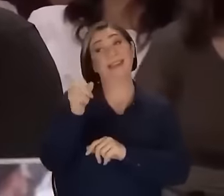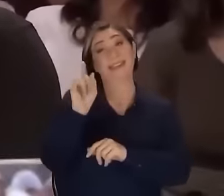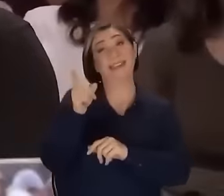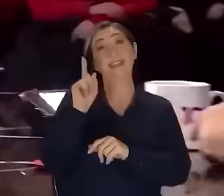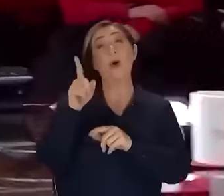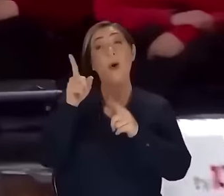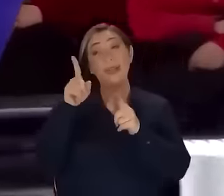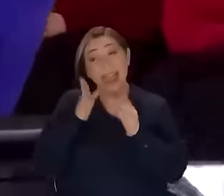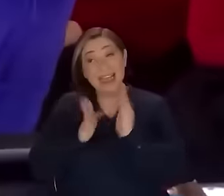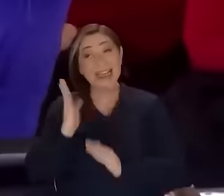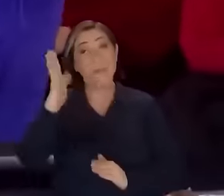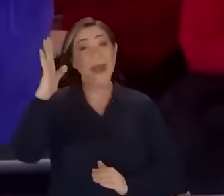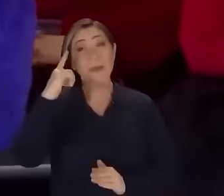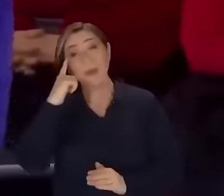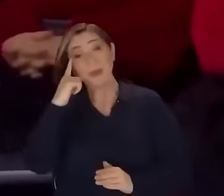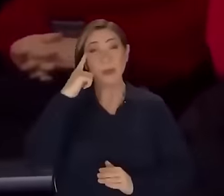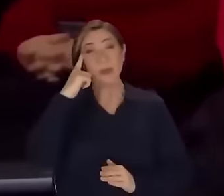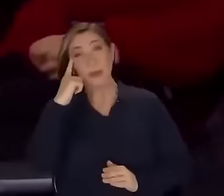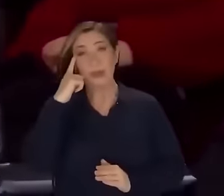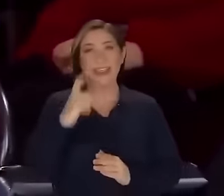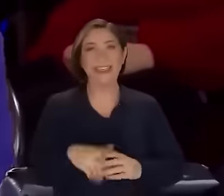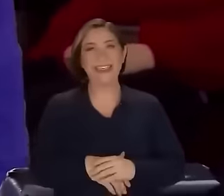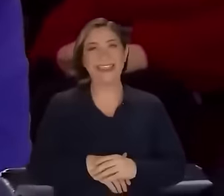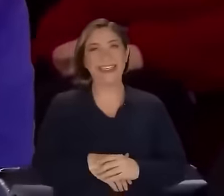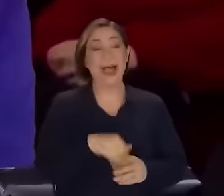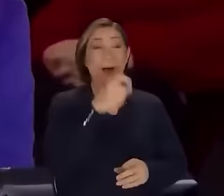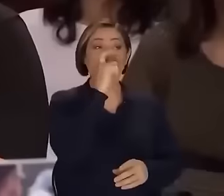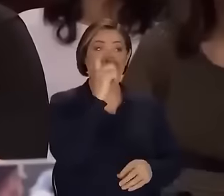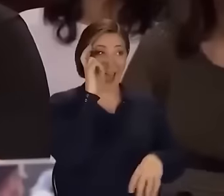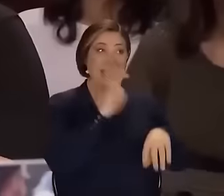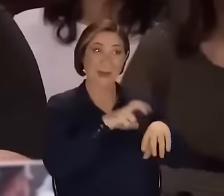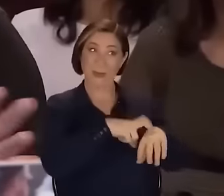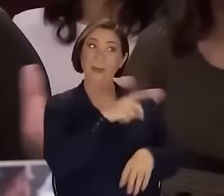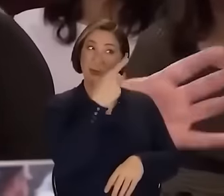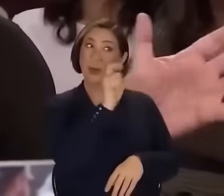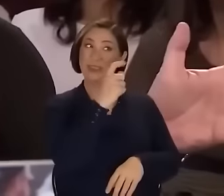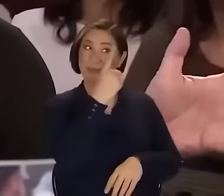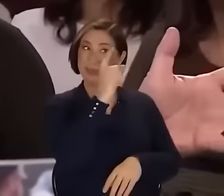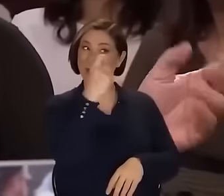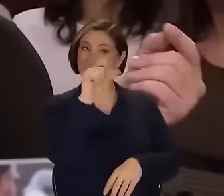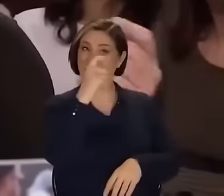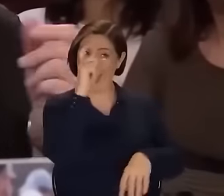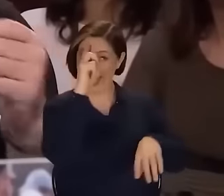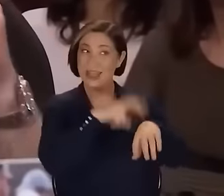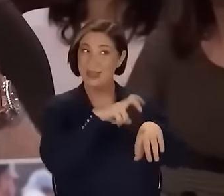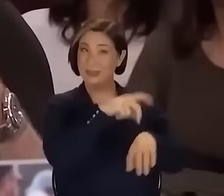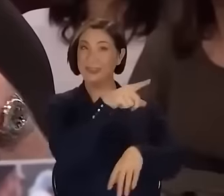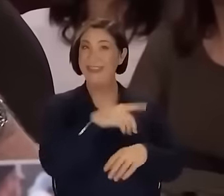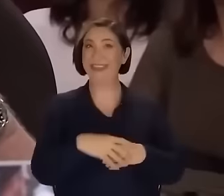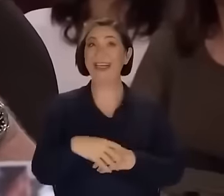Yaptın. Okancığım. Oradan yürüyebilir miyim diye baktın. Okan, hatırlıyorsun 90'ları. Çocuklar 90'ları. Siz 90'ları